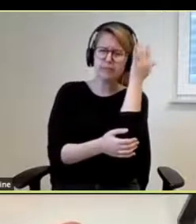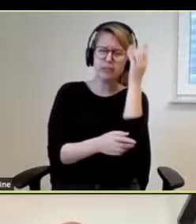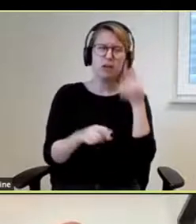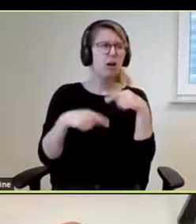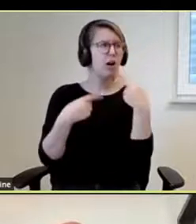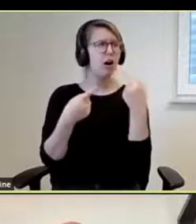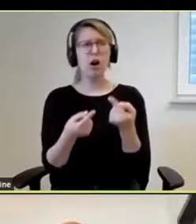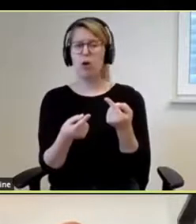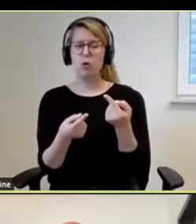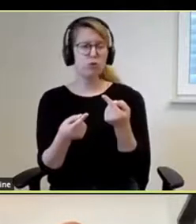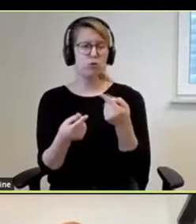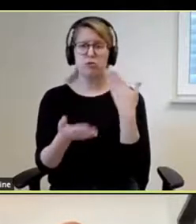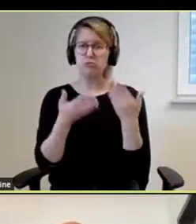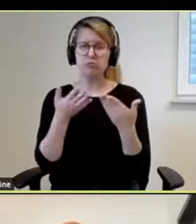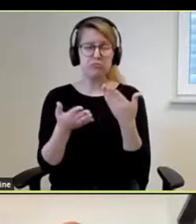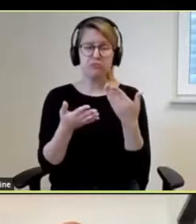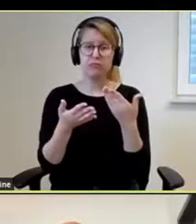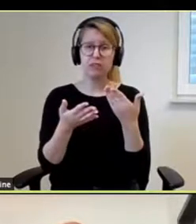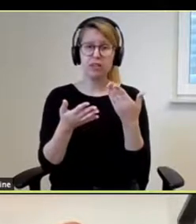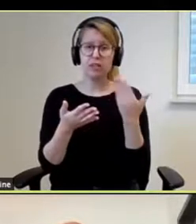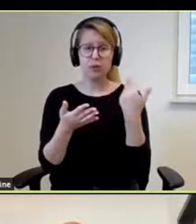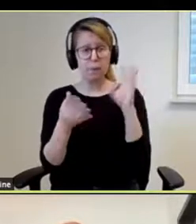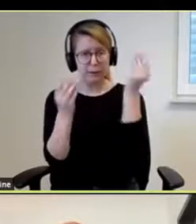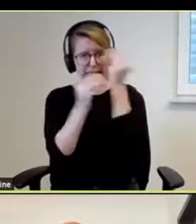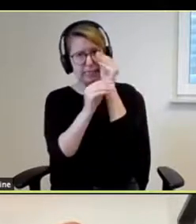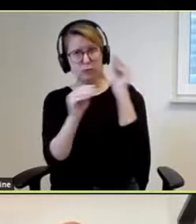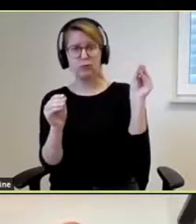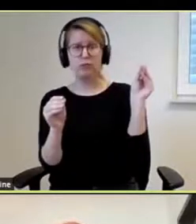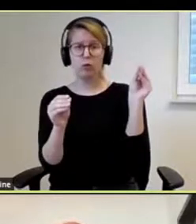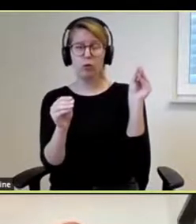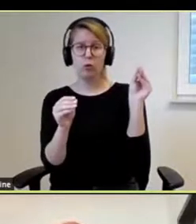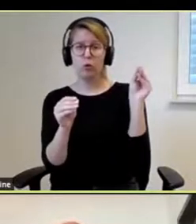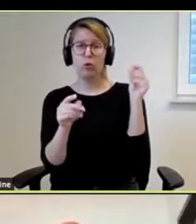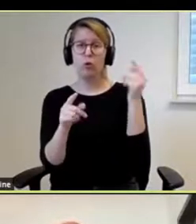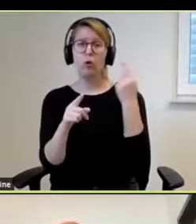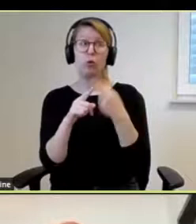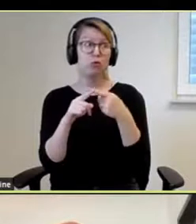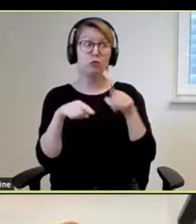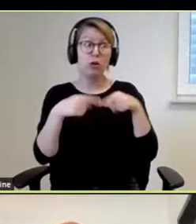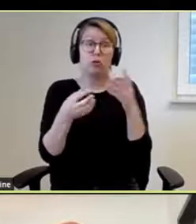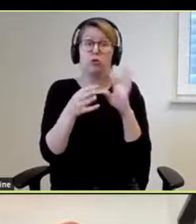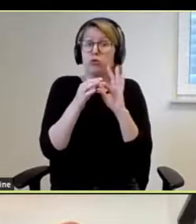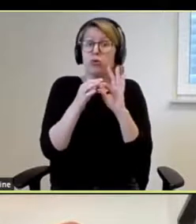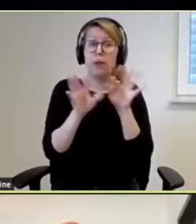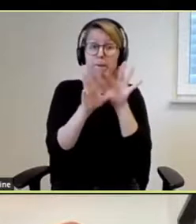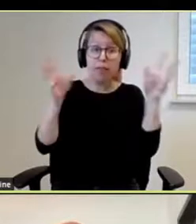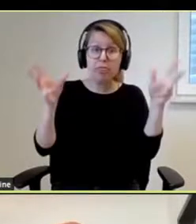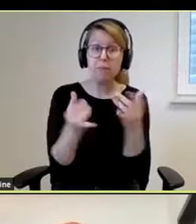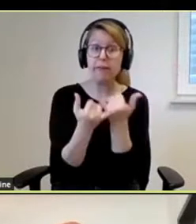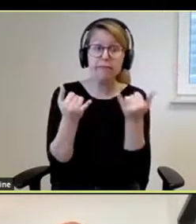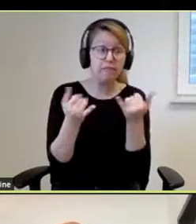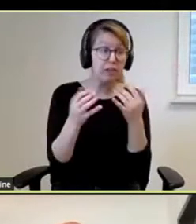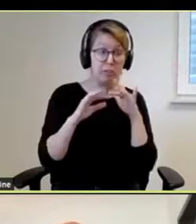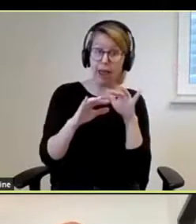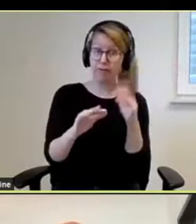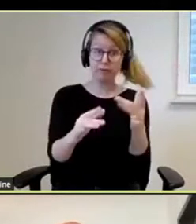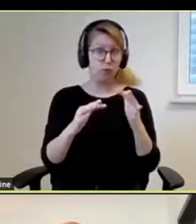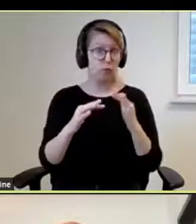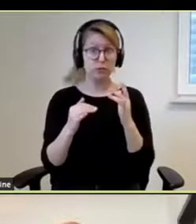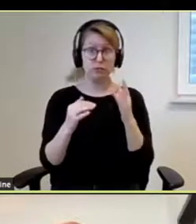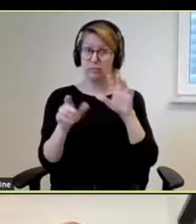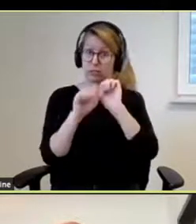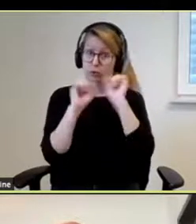haben, mir vielleicht auch ein bisschen den Blick dann doch drauf richten, wegen die Pandemie vielleicht auch einen Effekt hat,